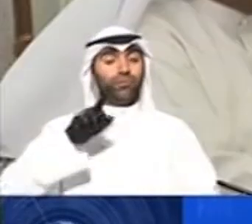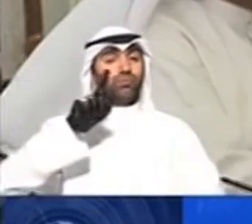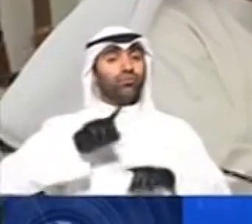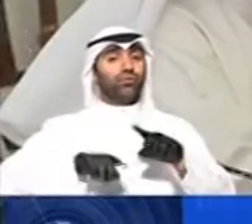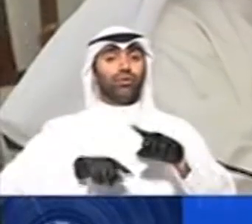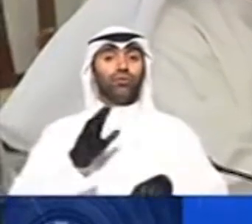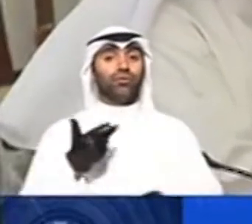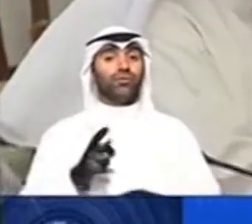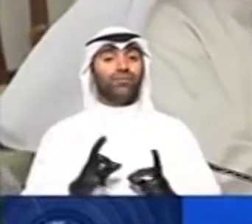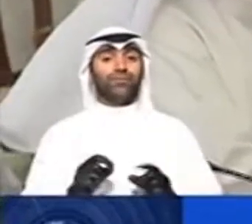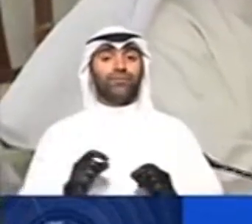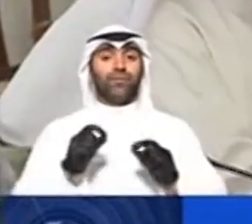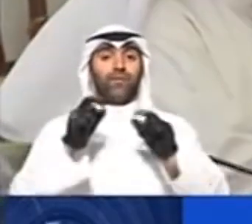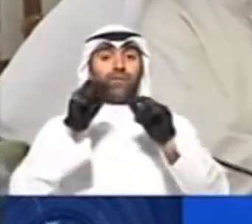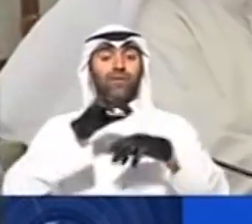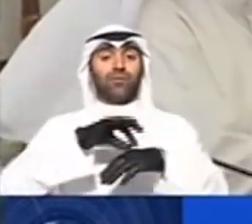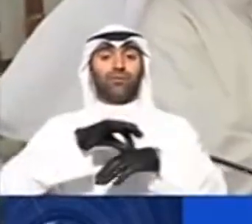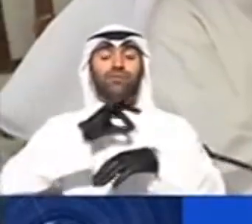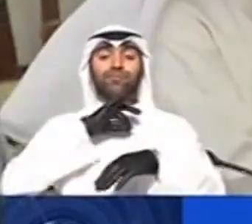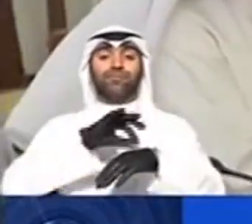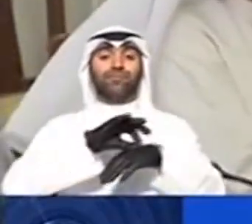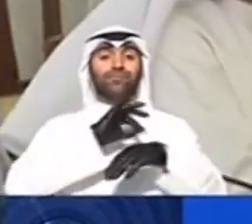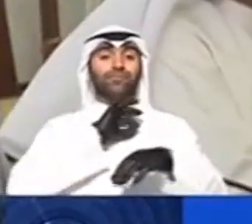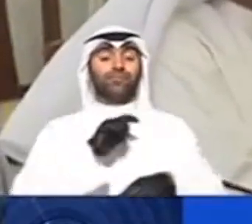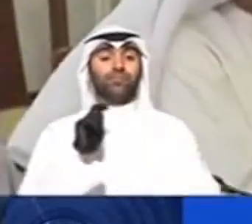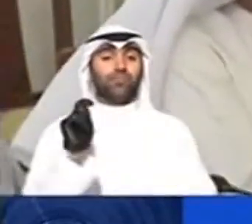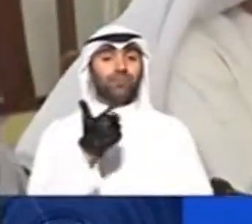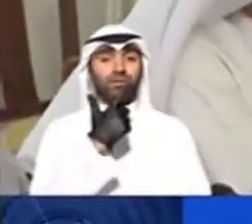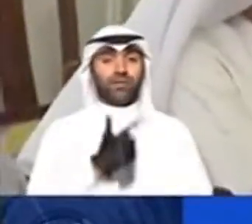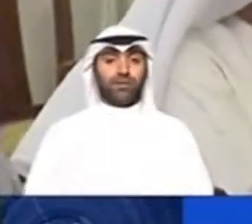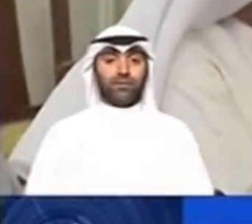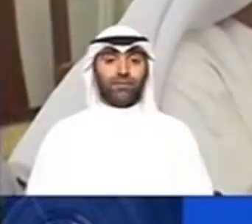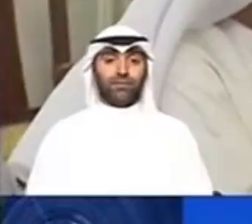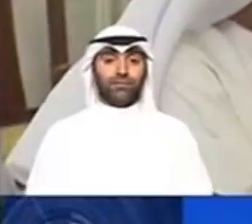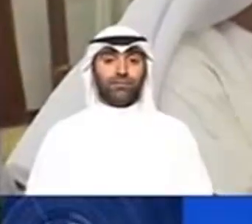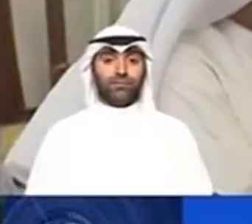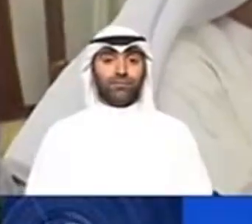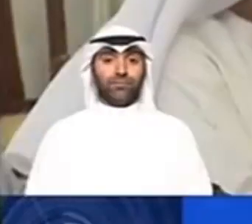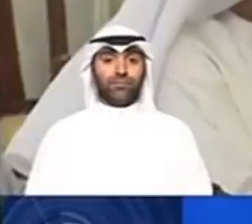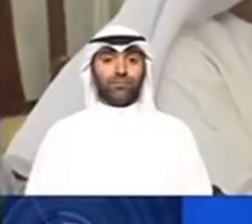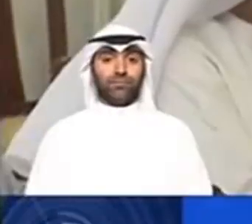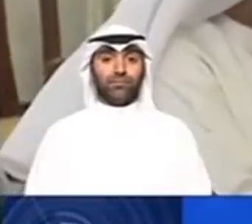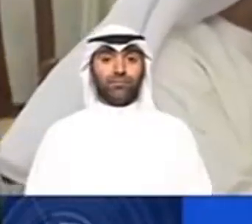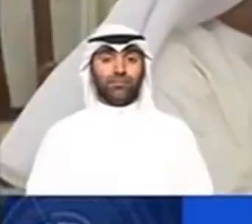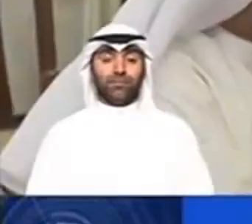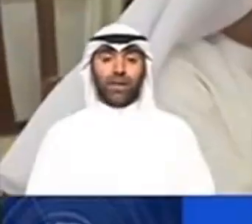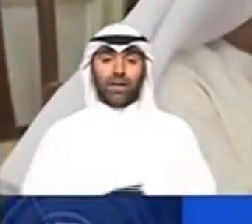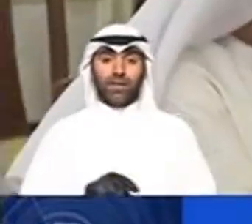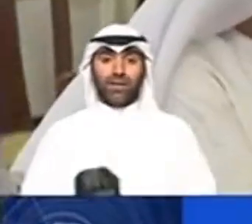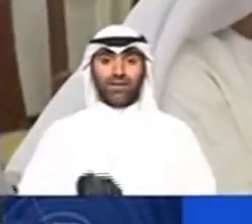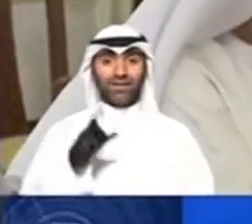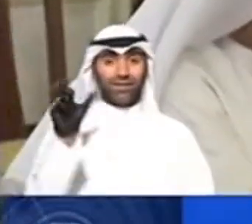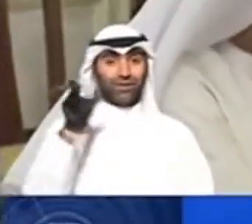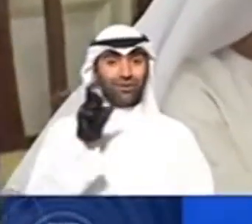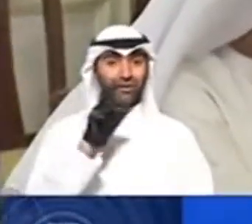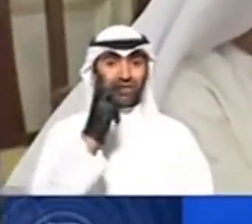سموك، في بداية أو على نهاية فبراير